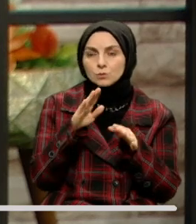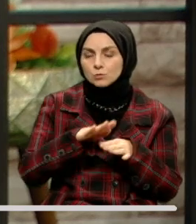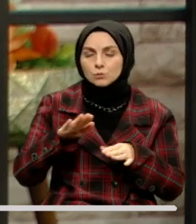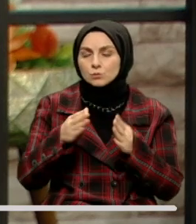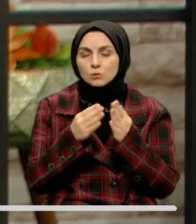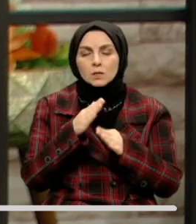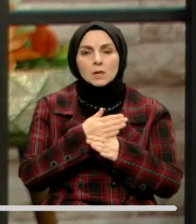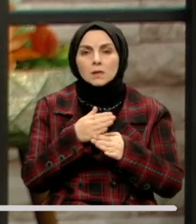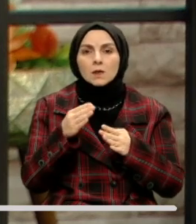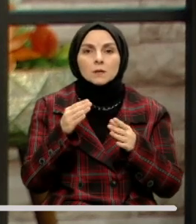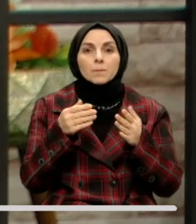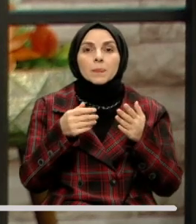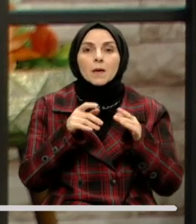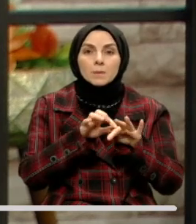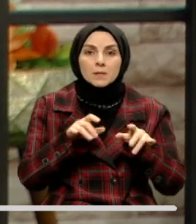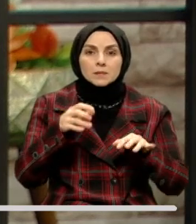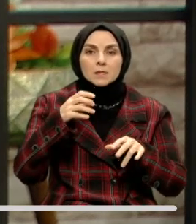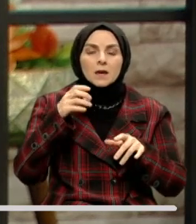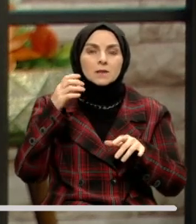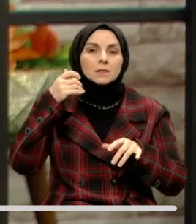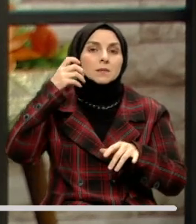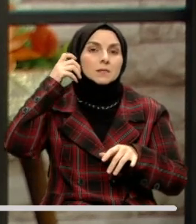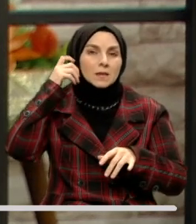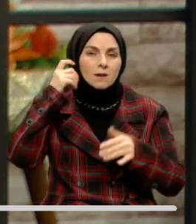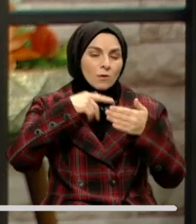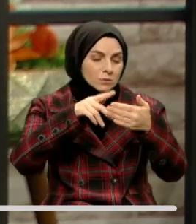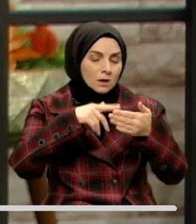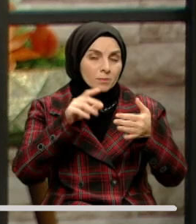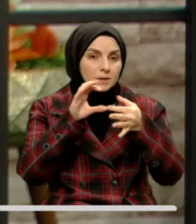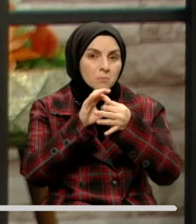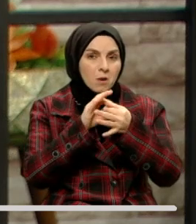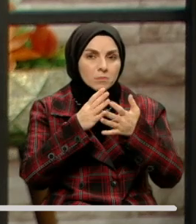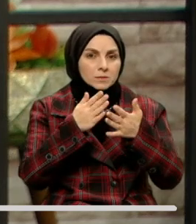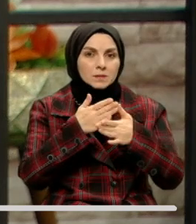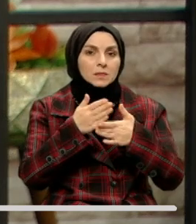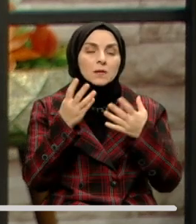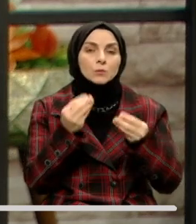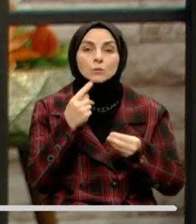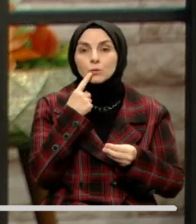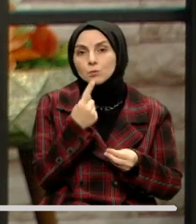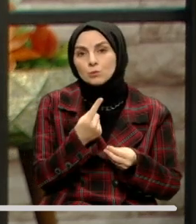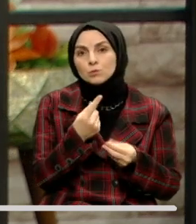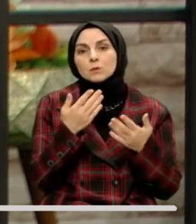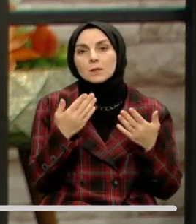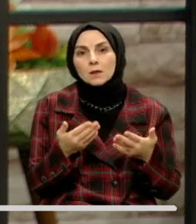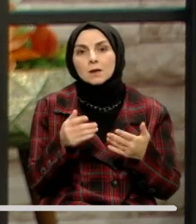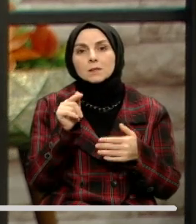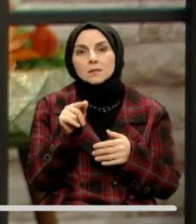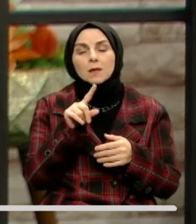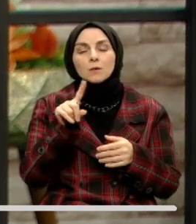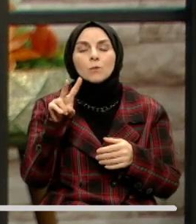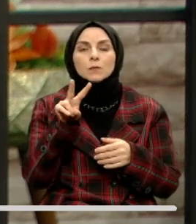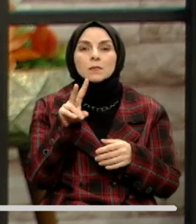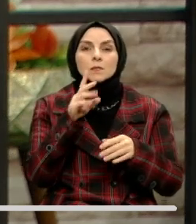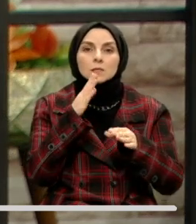bağımlısı? Yani sistemin içerisine biz teknolojinin alternatiflerini koyamıyorsak, direkt olarak sen 12.